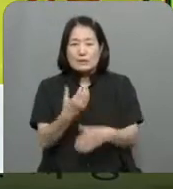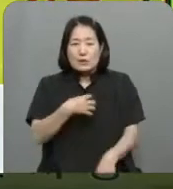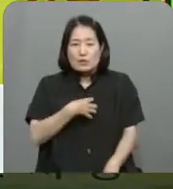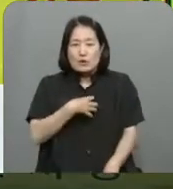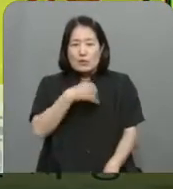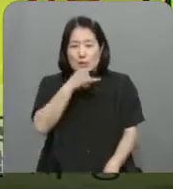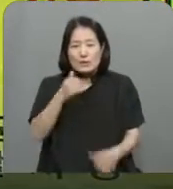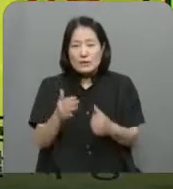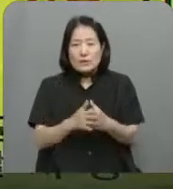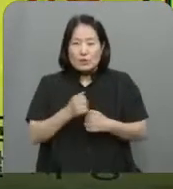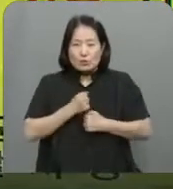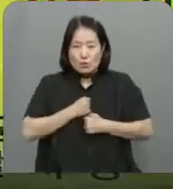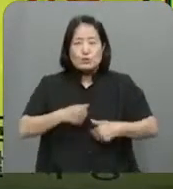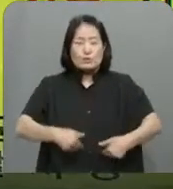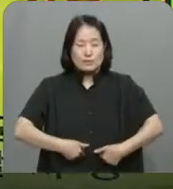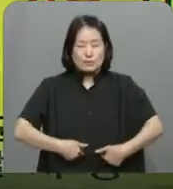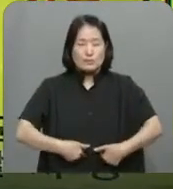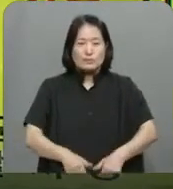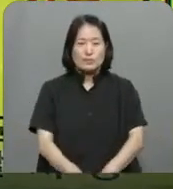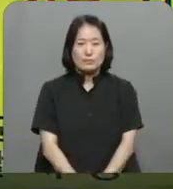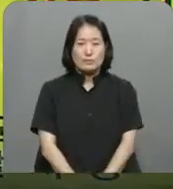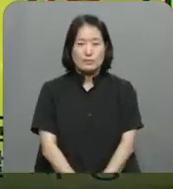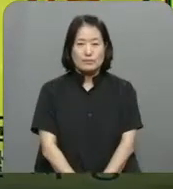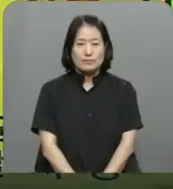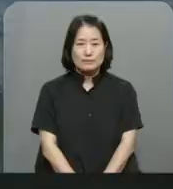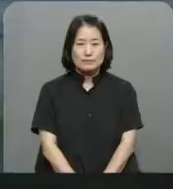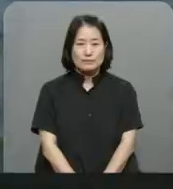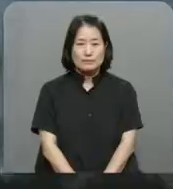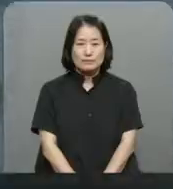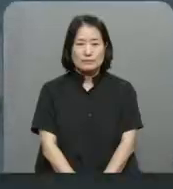합니다. 정면구 기자가 보도합니다.